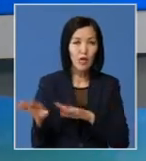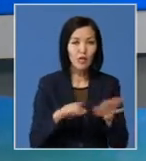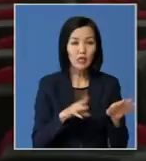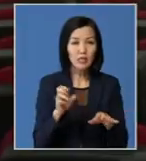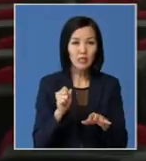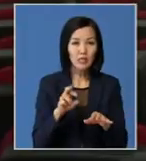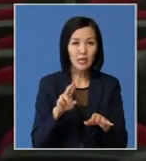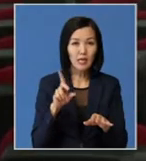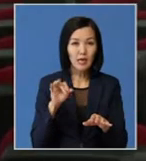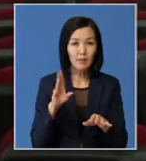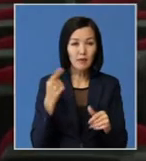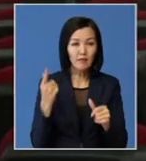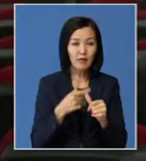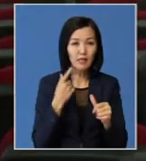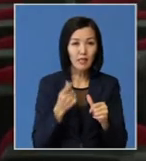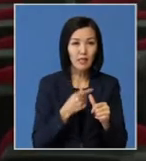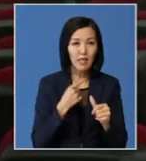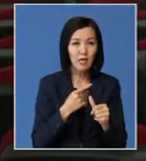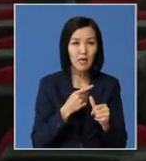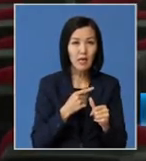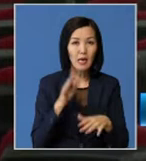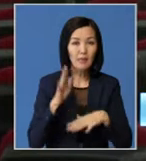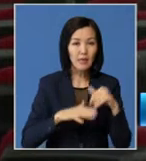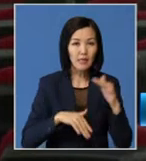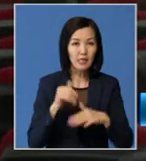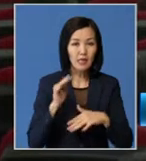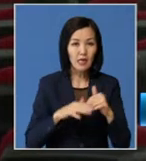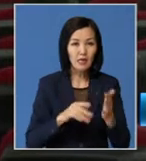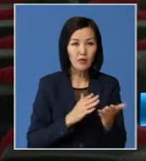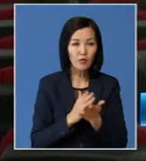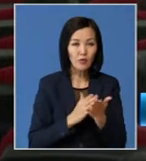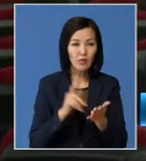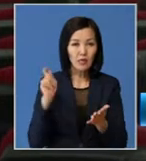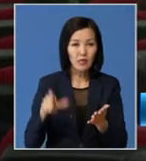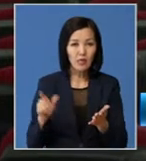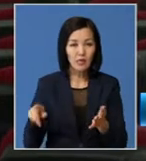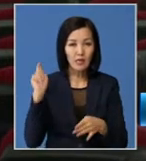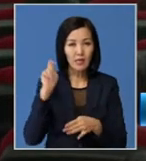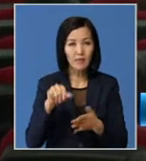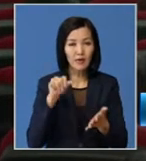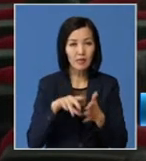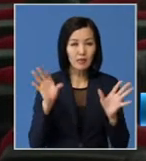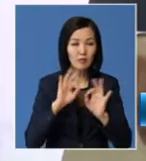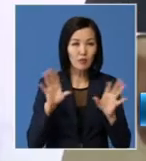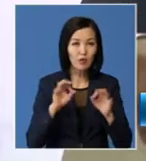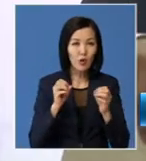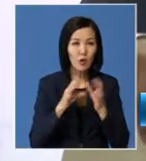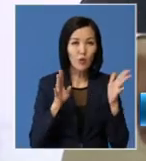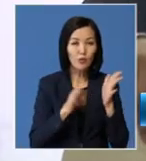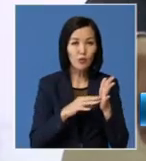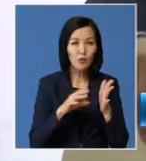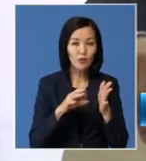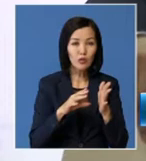Шайсултан Шаяхметов атындағы Тіл қазына ұлттық ғылыми практикалық орталығының өкілдері келіп өткізді. Елбасы 19 ақпанда соңғы графиканы